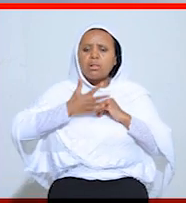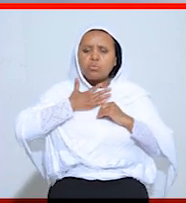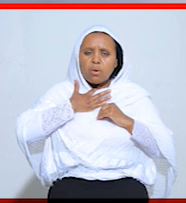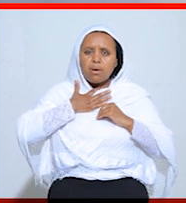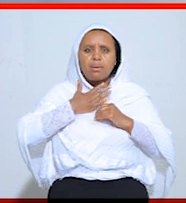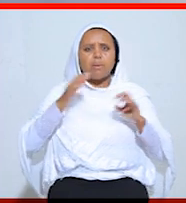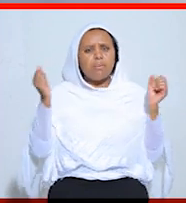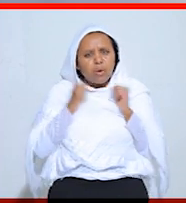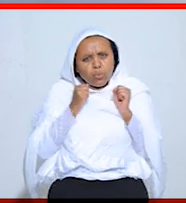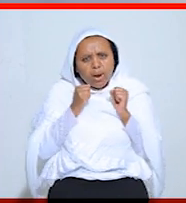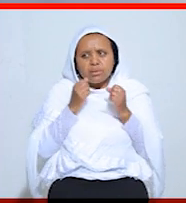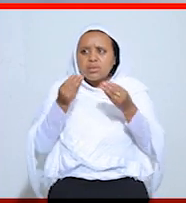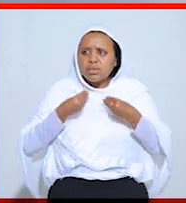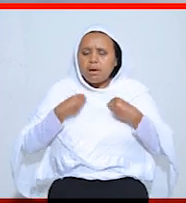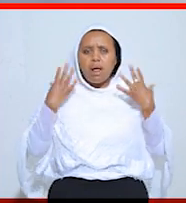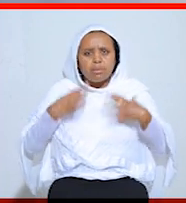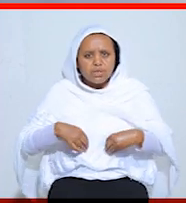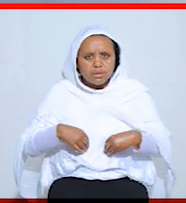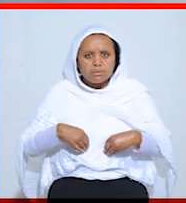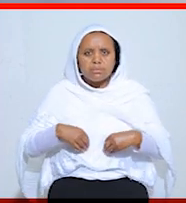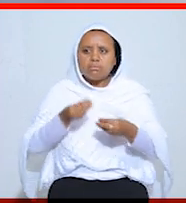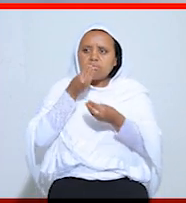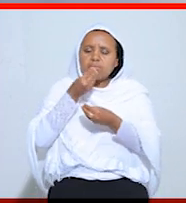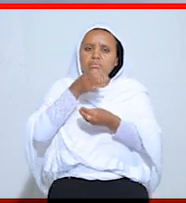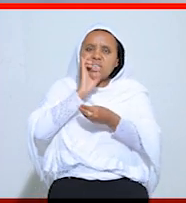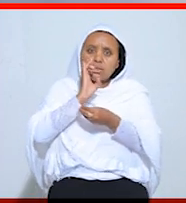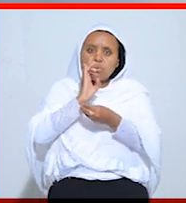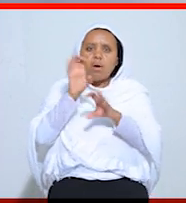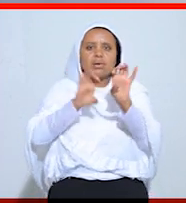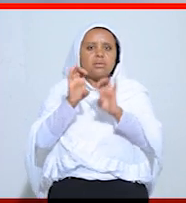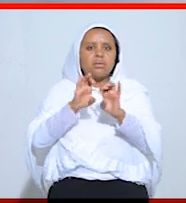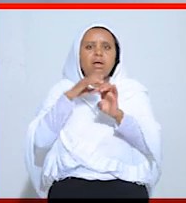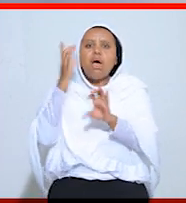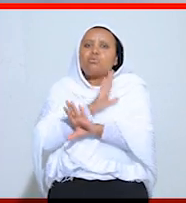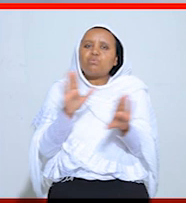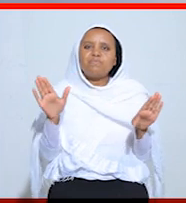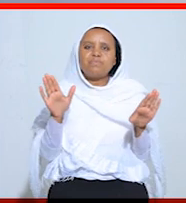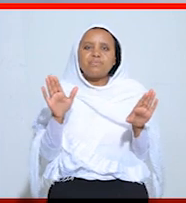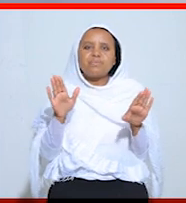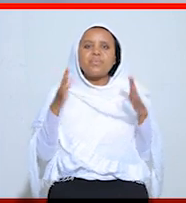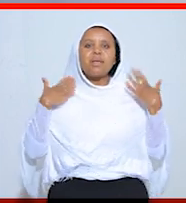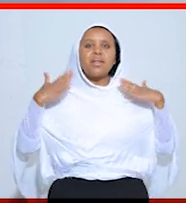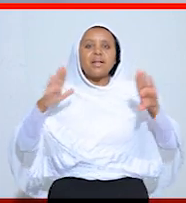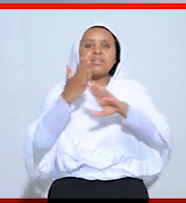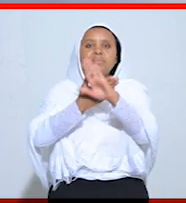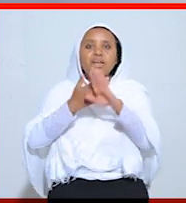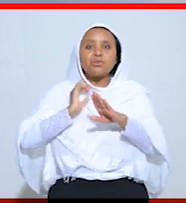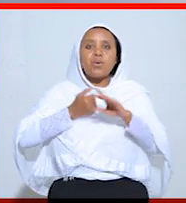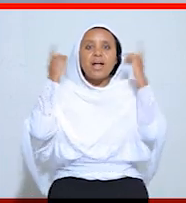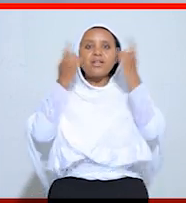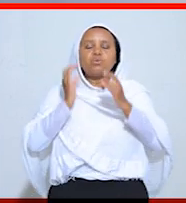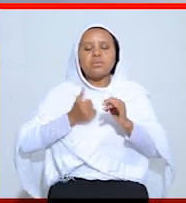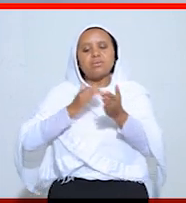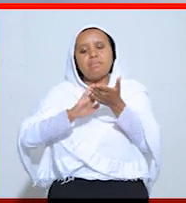እርቦናል፣ ጠምቶናል፣ በርዶናል፣ ስጠን፣ አልብሰን፣ የምንበላው የምንጠጣው አድርግልን አይሉም። የመላእክት